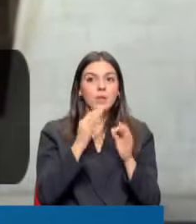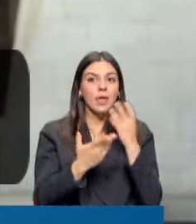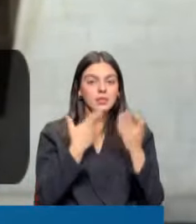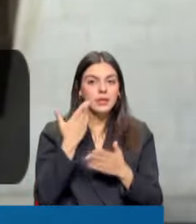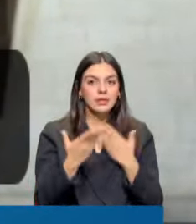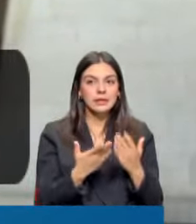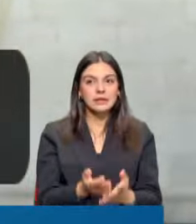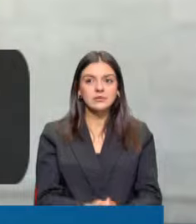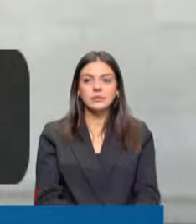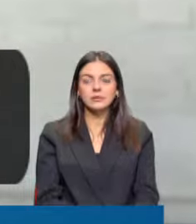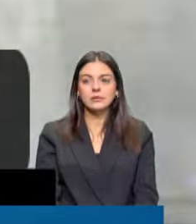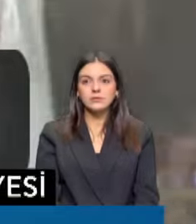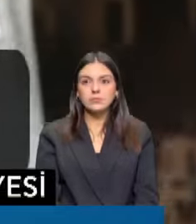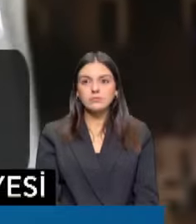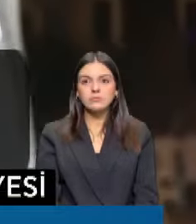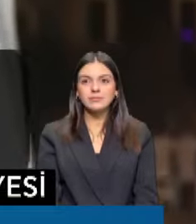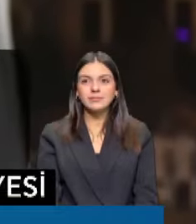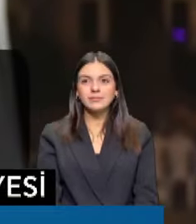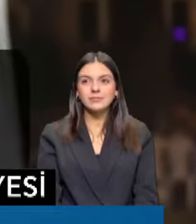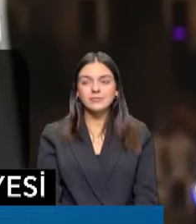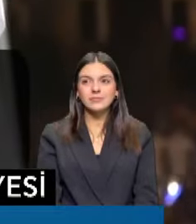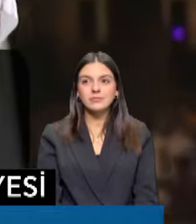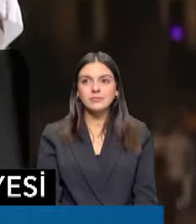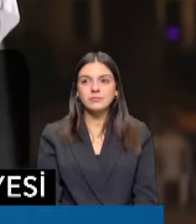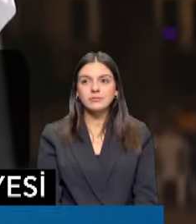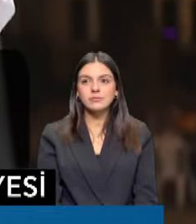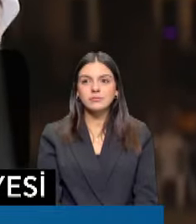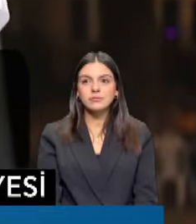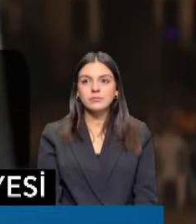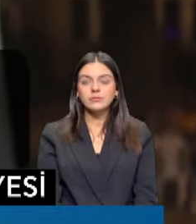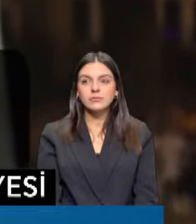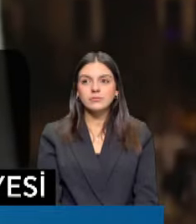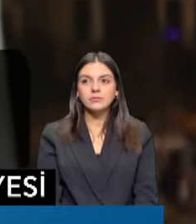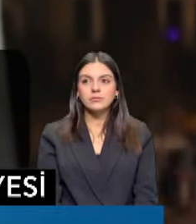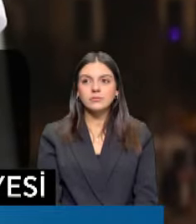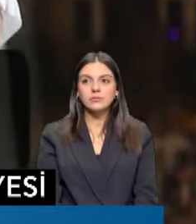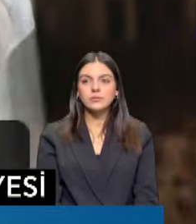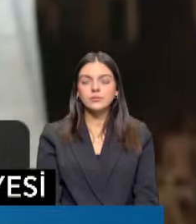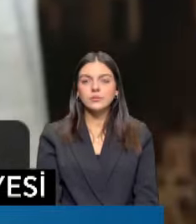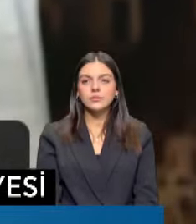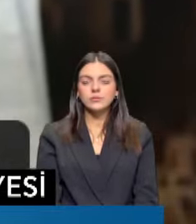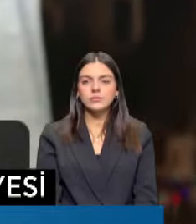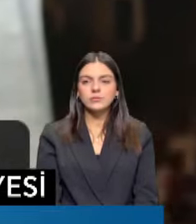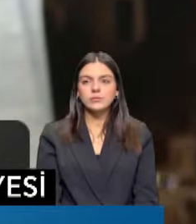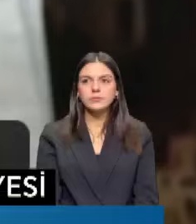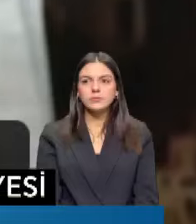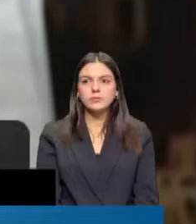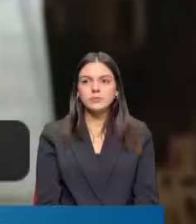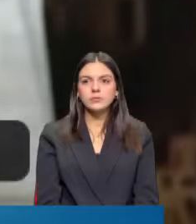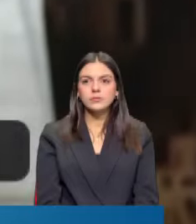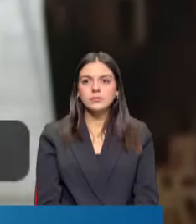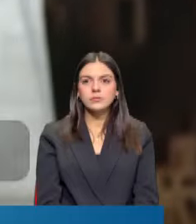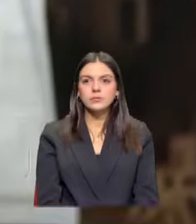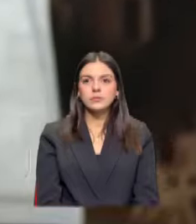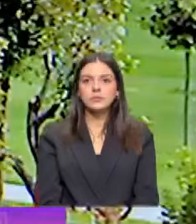milliyi topraktaş olarak alsak, aynı toprakları paylaşmış olmanın üzerinden gidersek muhteşem bir zenginlik çıkıyor